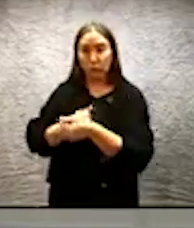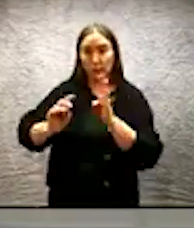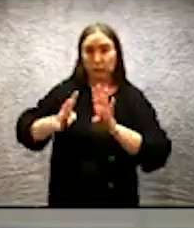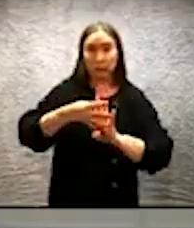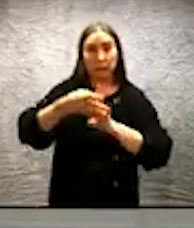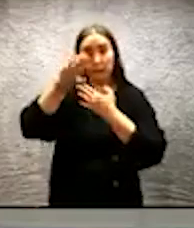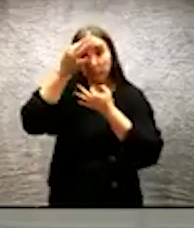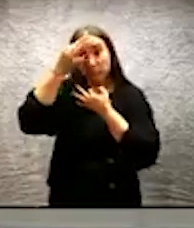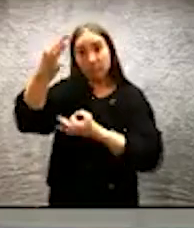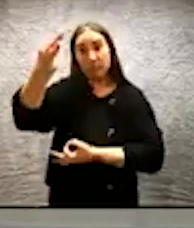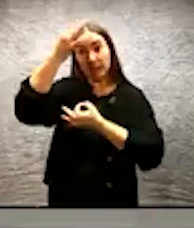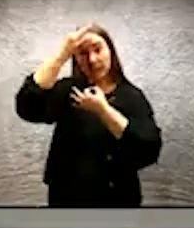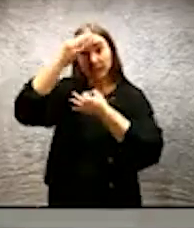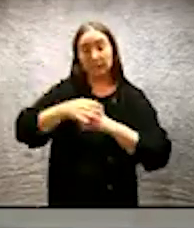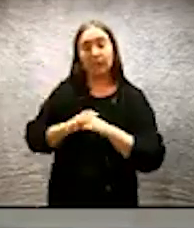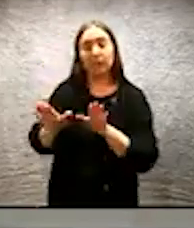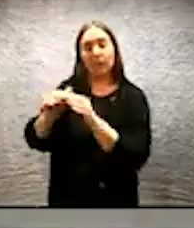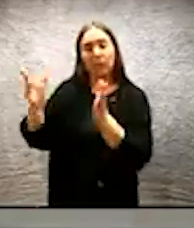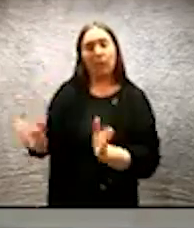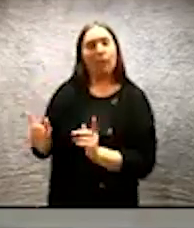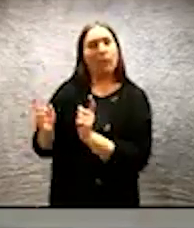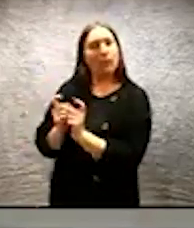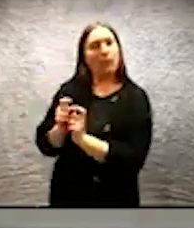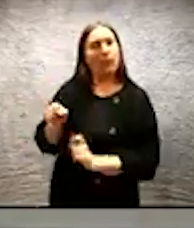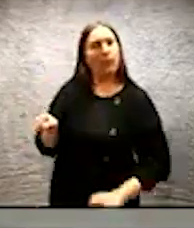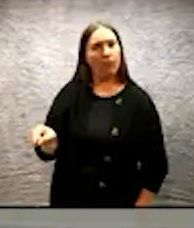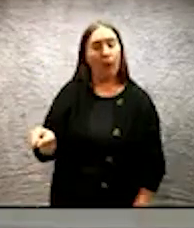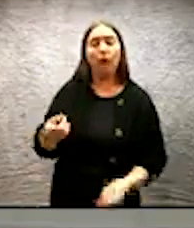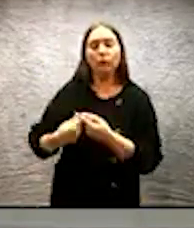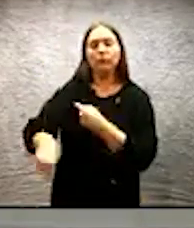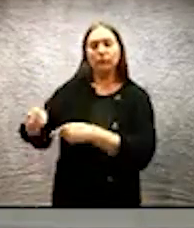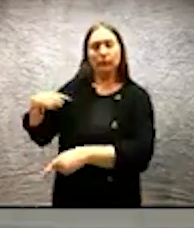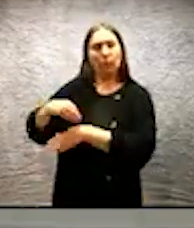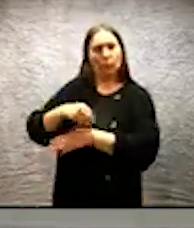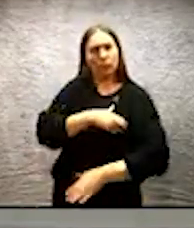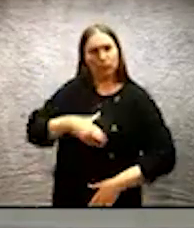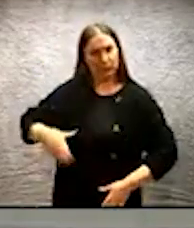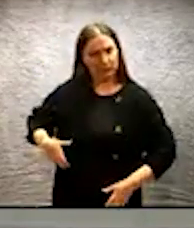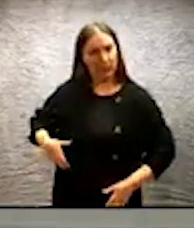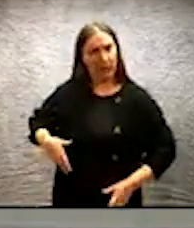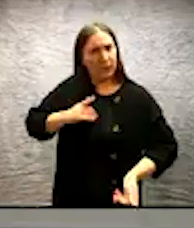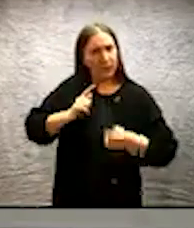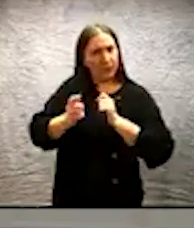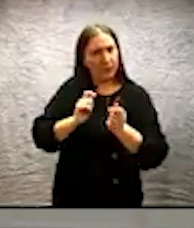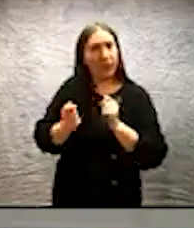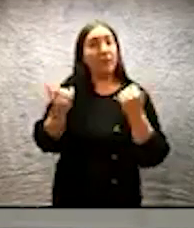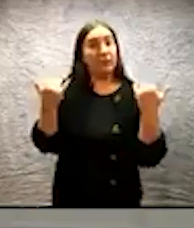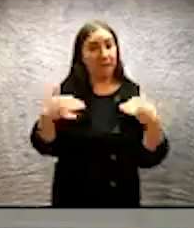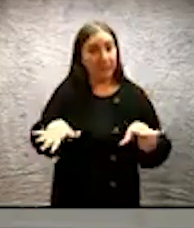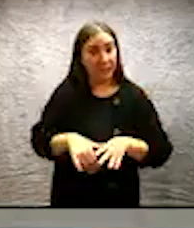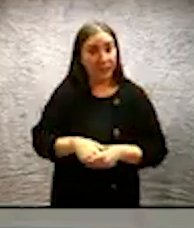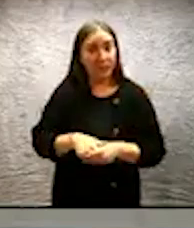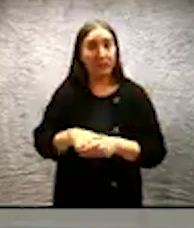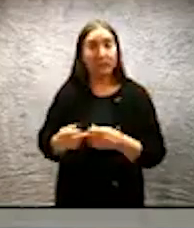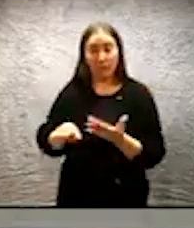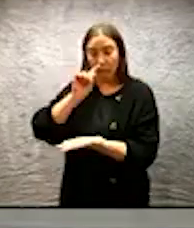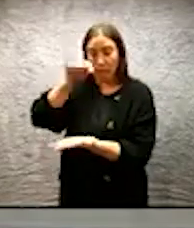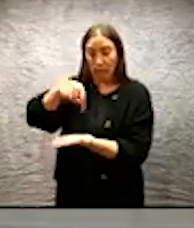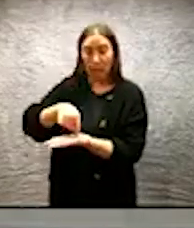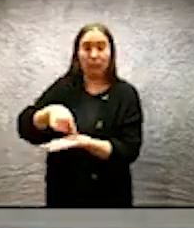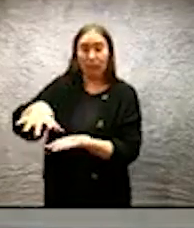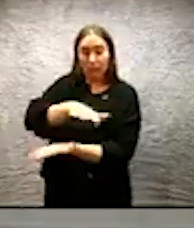précis. Pour les bornes, il en avait été explicité lors d'un précédent conseil. Ce sont un lieu en domanialité